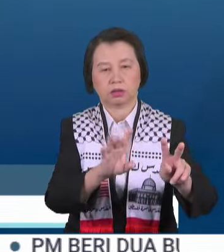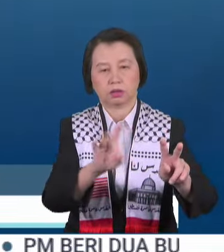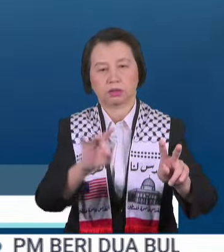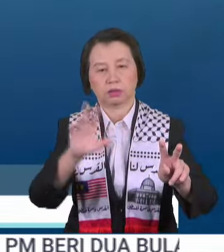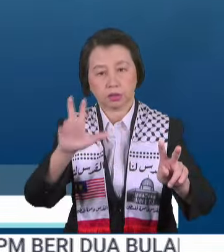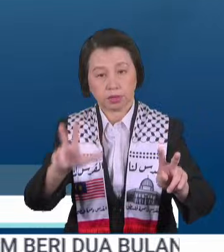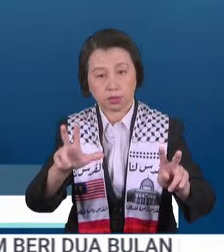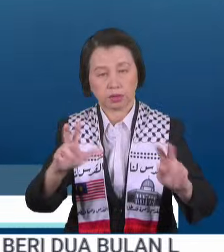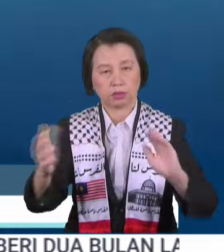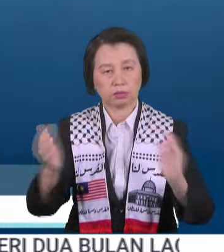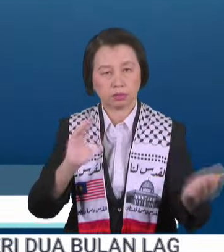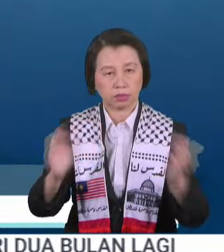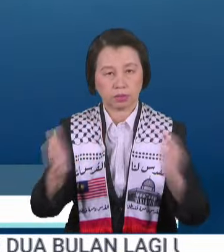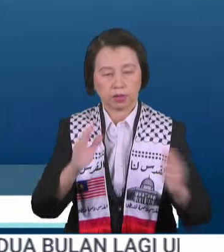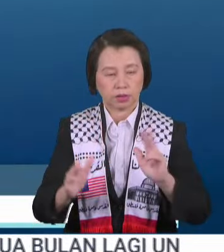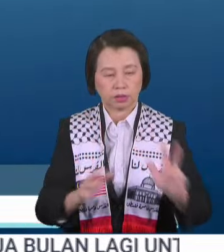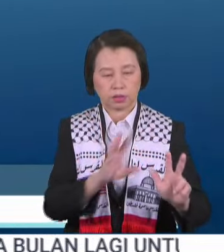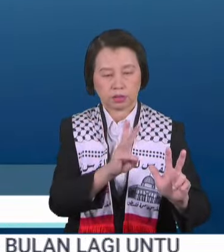52,887 kes berbanding